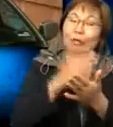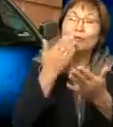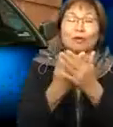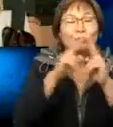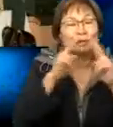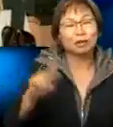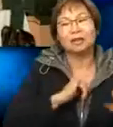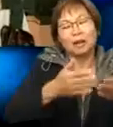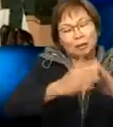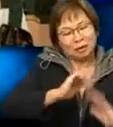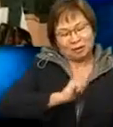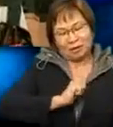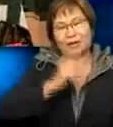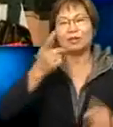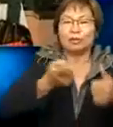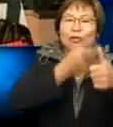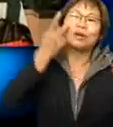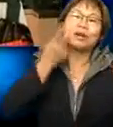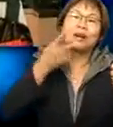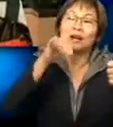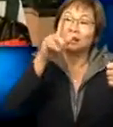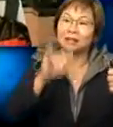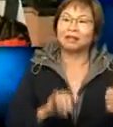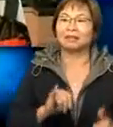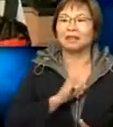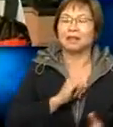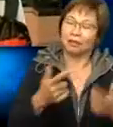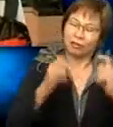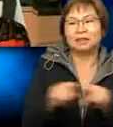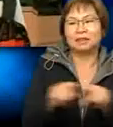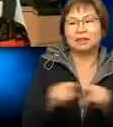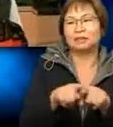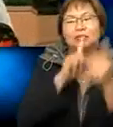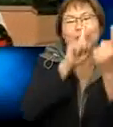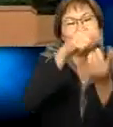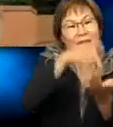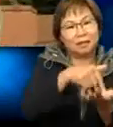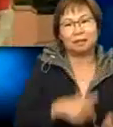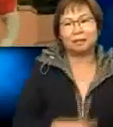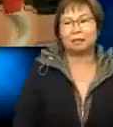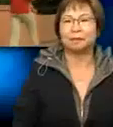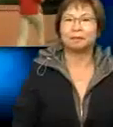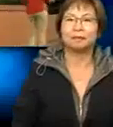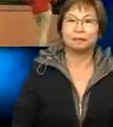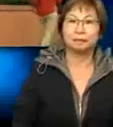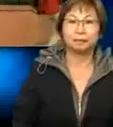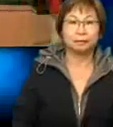Vanessa. Saya minta diri dululah, Kak T. Yalah, Kak T pun nak cepat ni. Jumpa lagi ya. Bye.